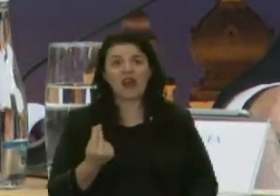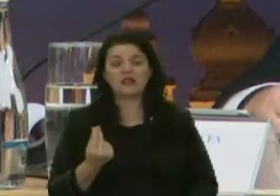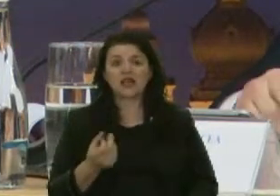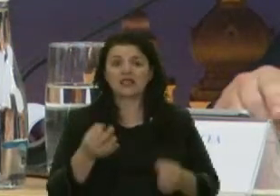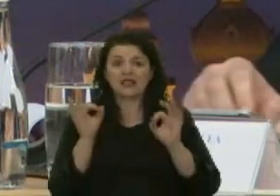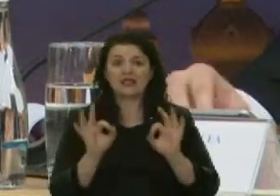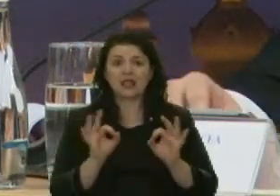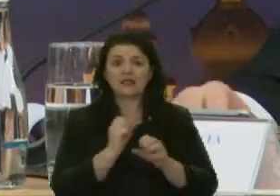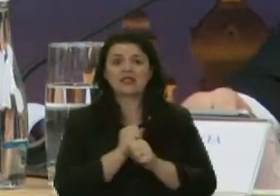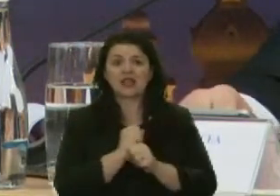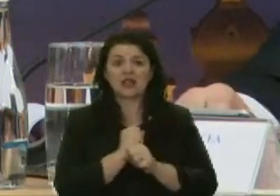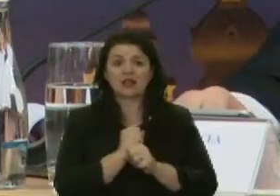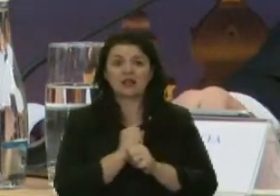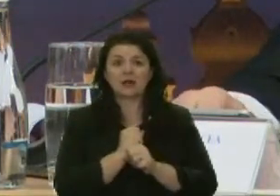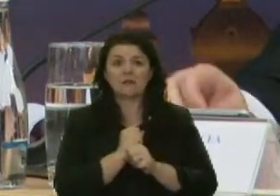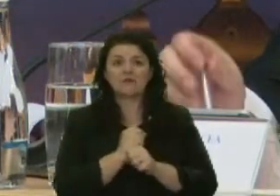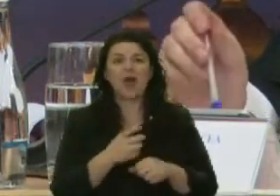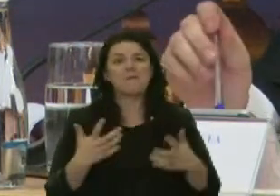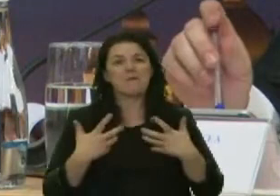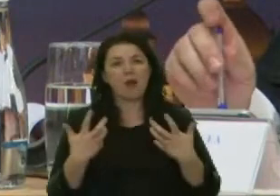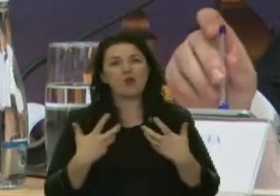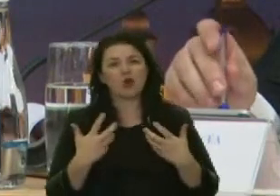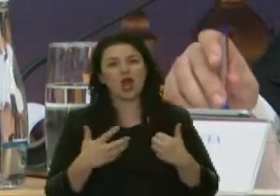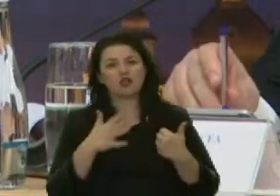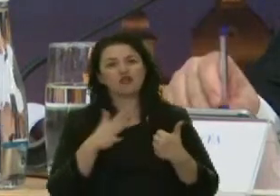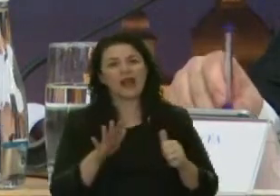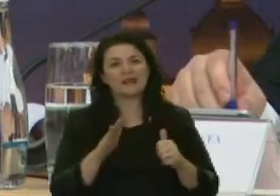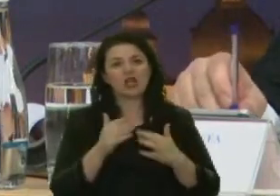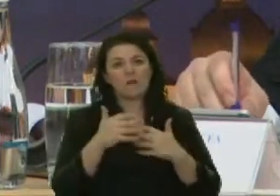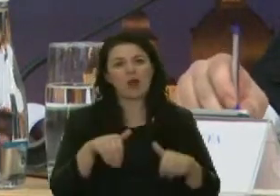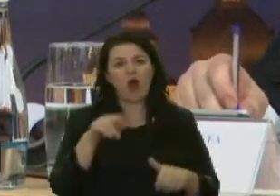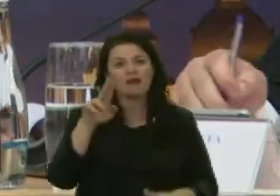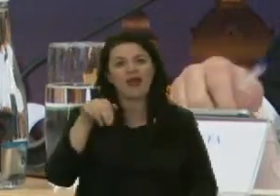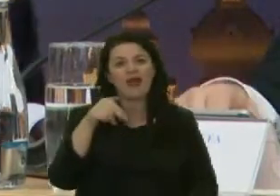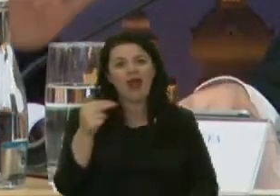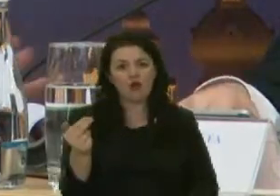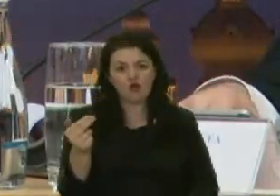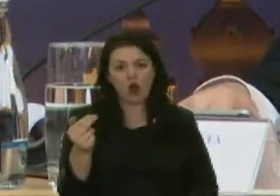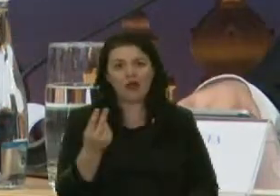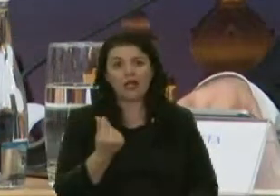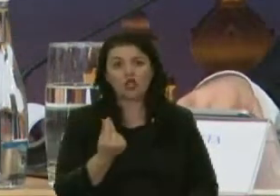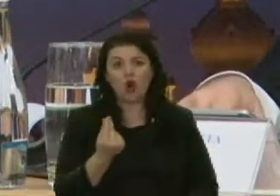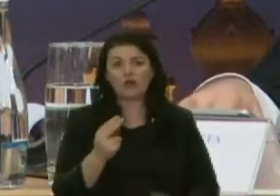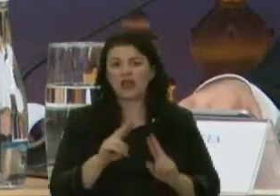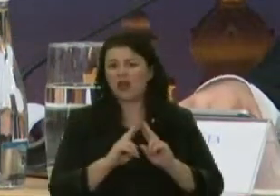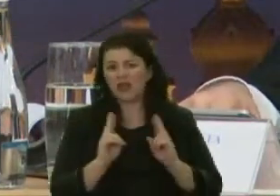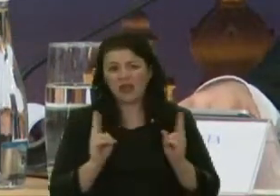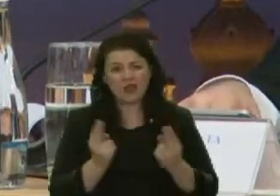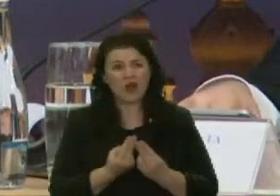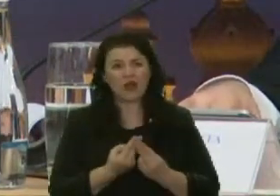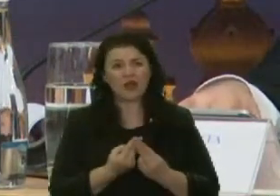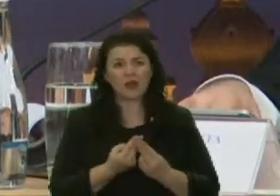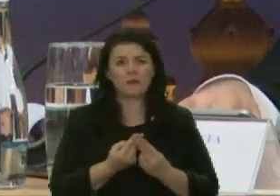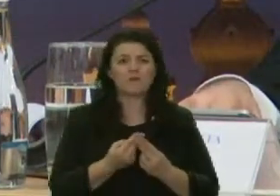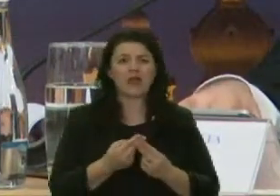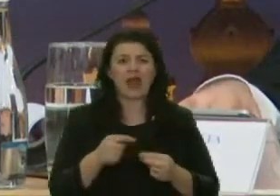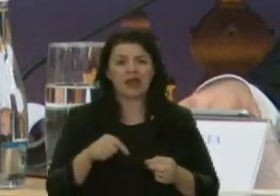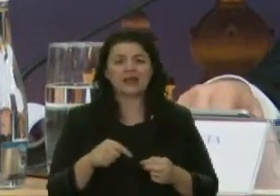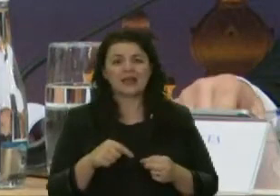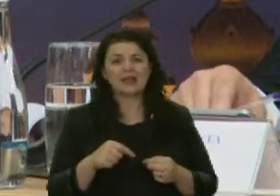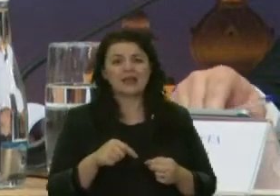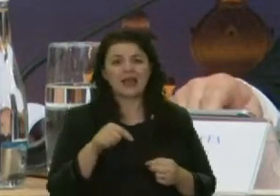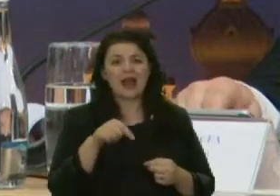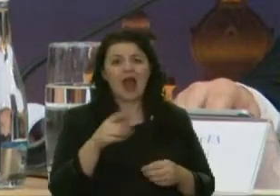asigure și Să se realizeze și mă bucur că peste 60 de milioane de euro repet Cât costă lucrarea ă de la compania